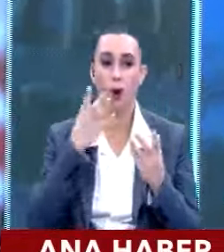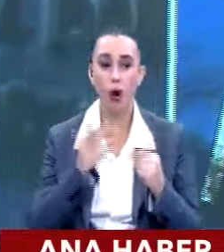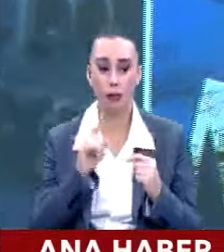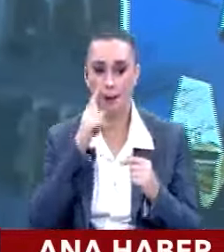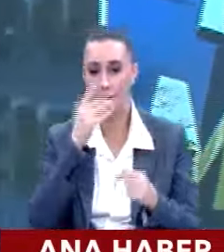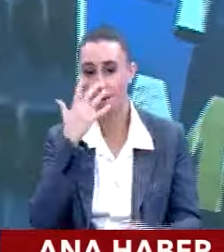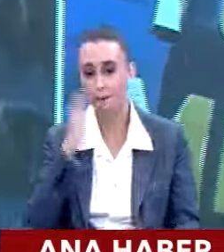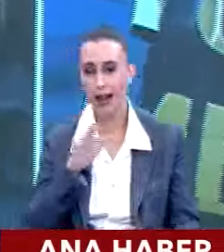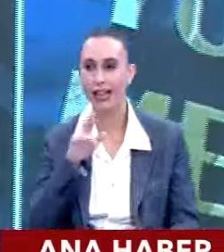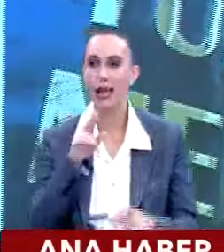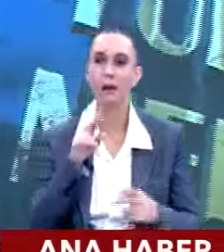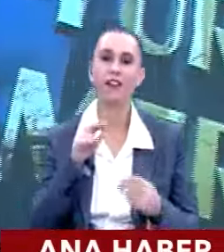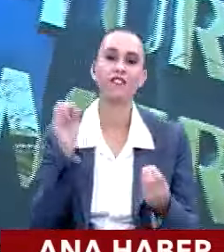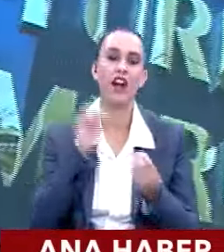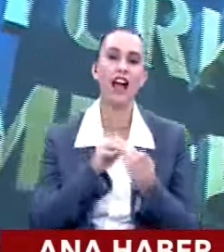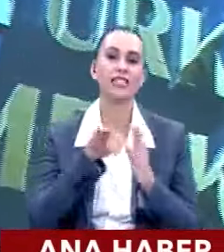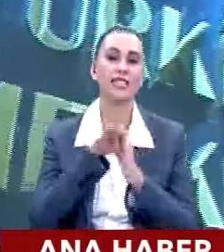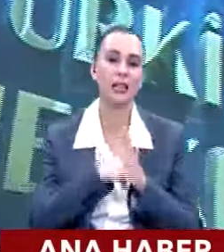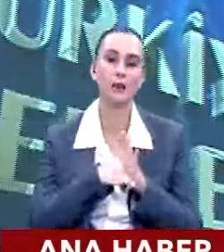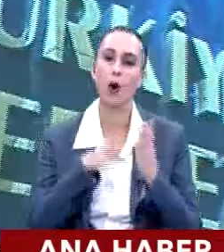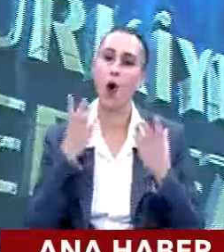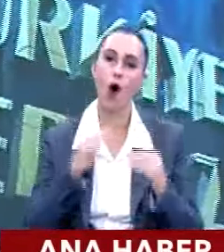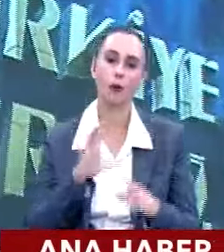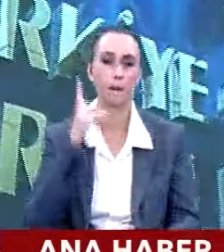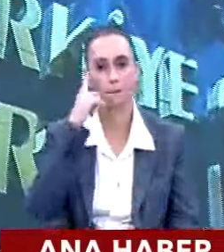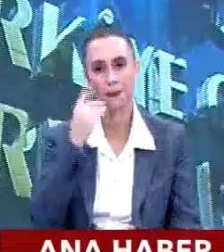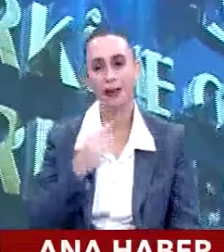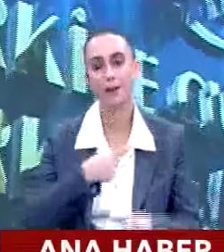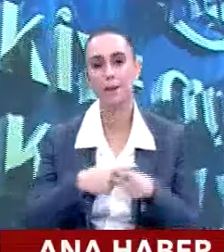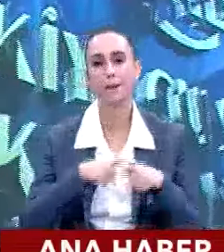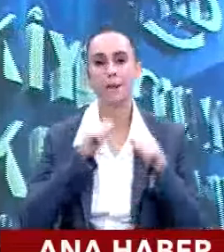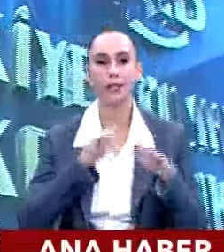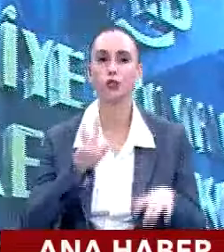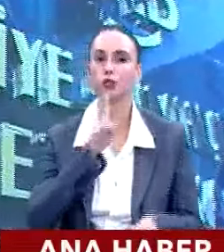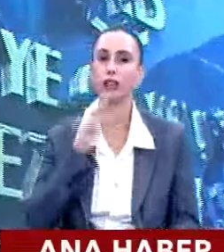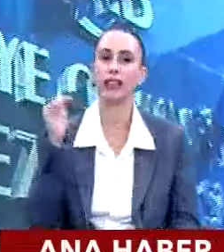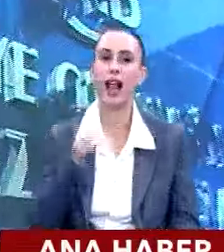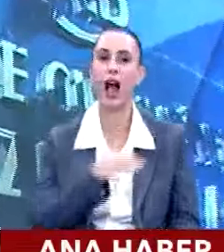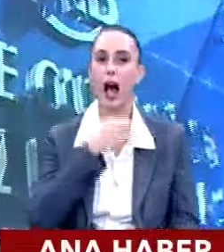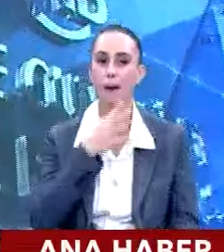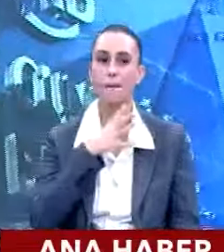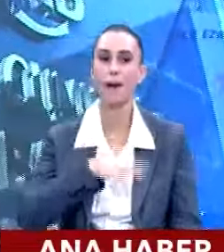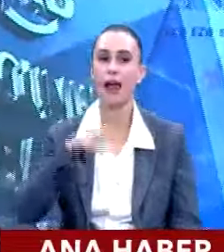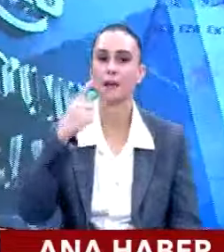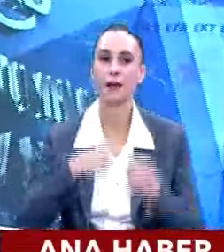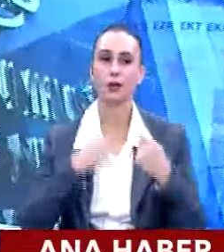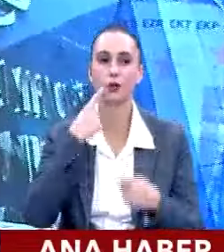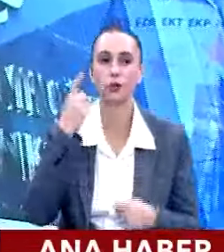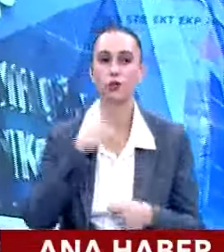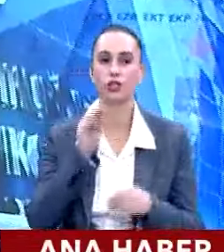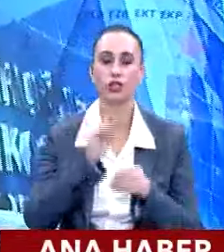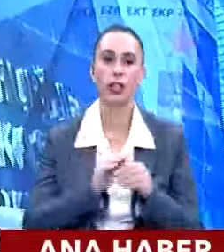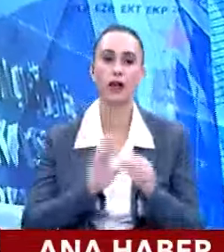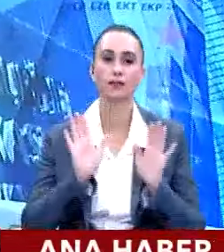beklenildiği yönde bir düşüş olmadan faiz indirimine gidilmeyeceği bilgisini paylaştı ki son gelen açıklamada Merkez Bankası'ndan %50'de